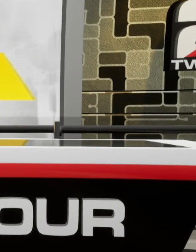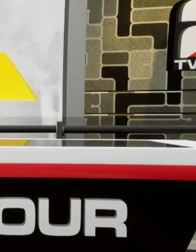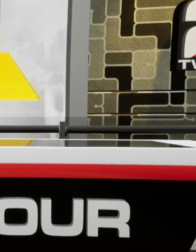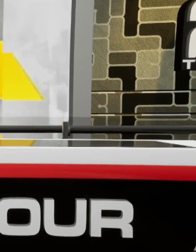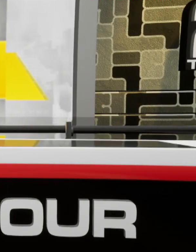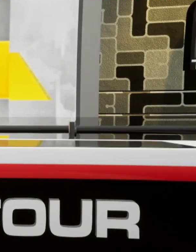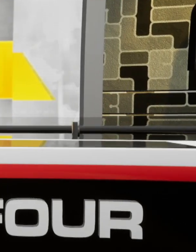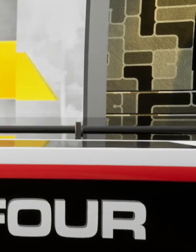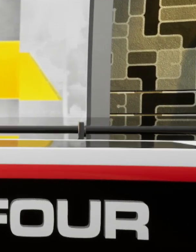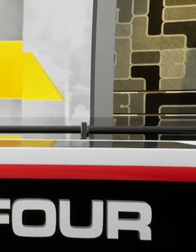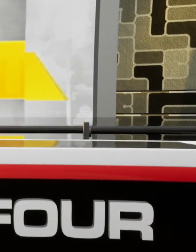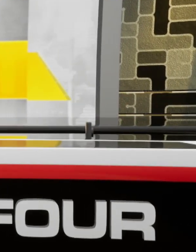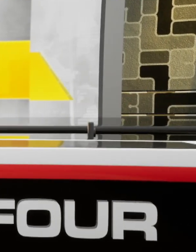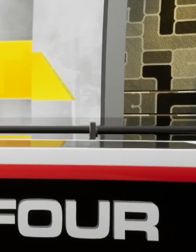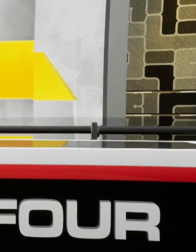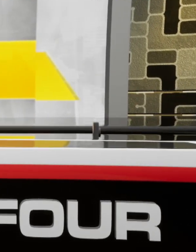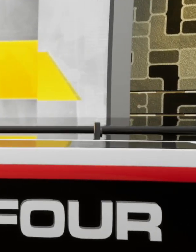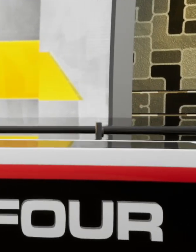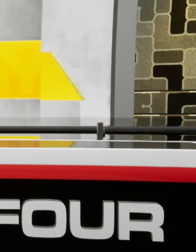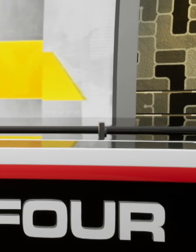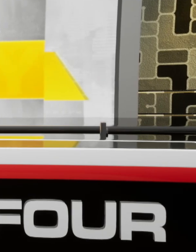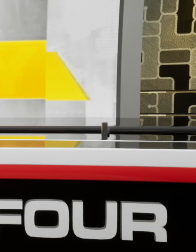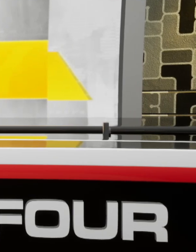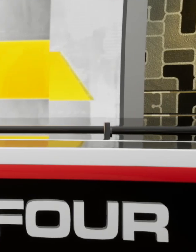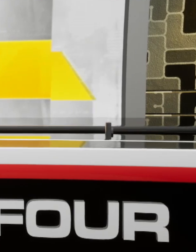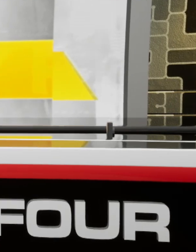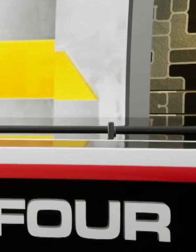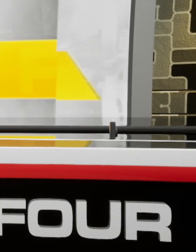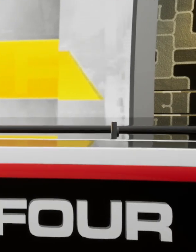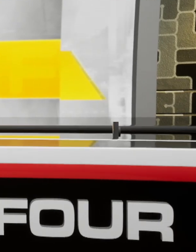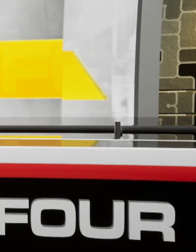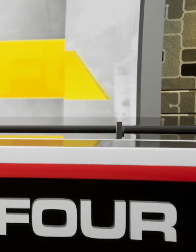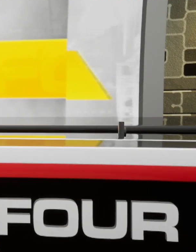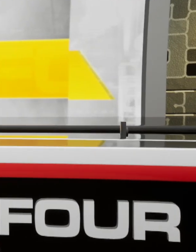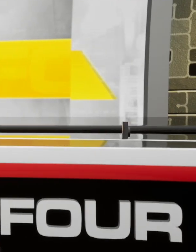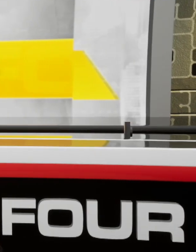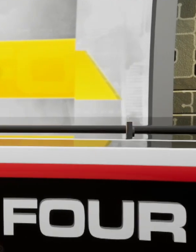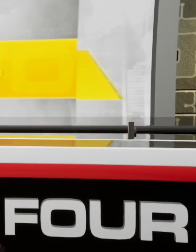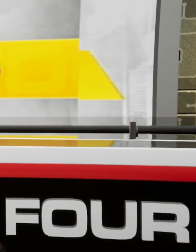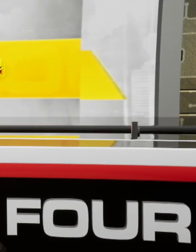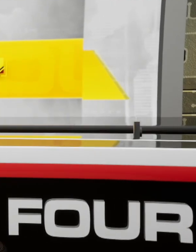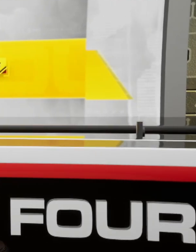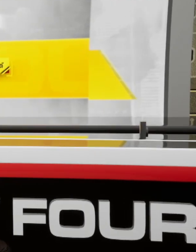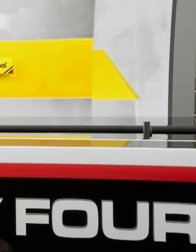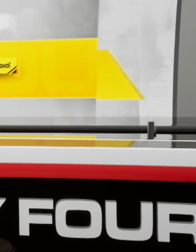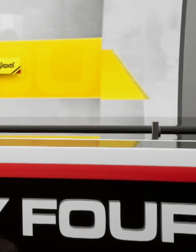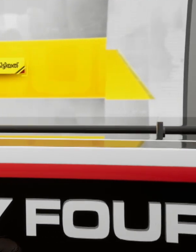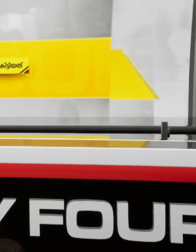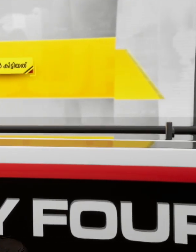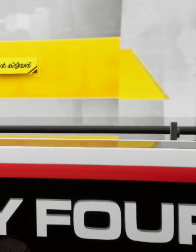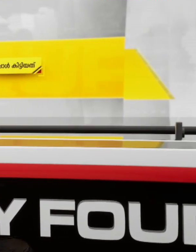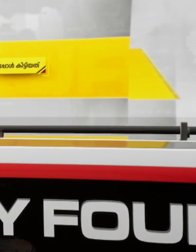തിരുവനന്തപുരം പാപ്പനംകോട് തീപിടുത്തത്തിൽ ദുരൂഹത സംശയിച്ച് പോലീസ്. തീപിടുത്തത്തിൽ മരിച്ച വൈഷ്ണയുടെ ഭർത്താവിനായി പോലീസ് അന്വേഷണം തുടങ്ങി. മൊബൈൽ ഫോൺ സ്വിച്ച് ഓഫ് ആണ്.